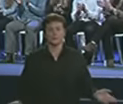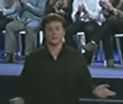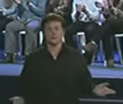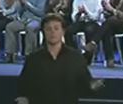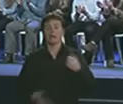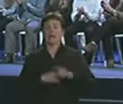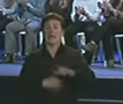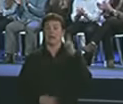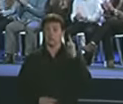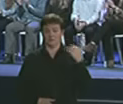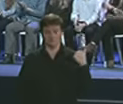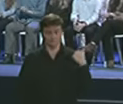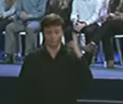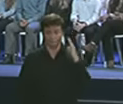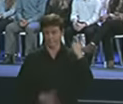Depuis lundi,